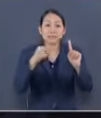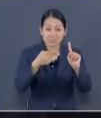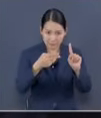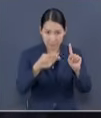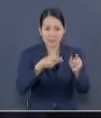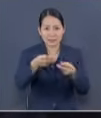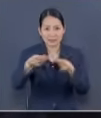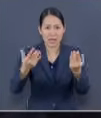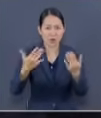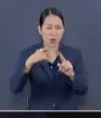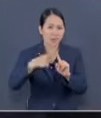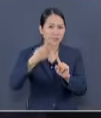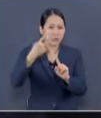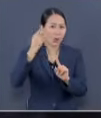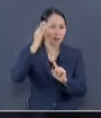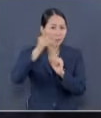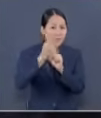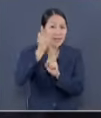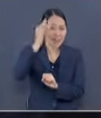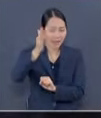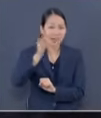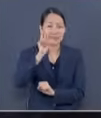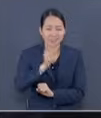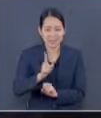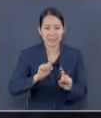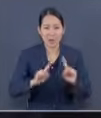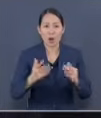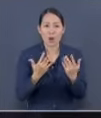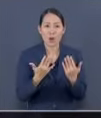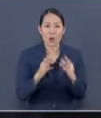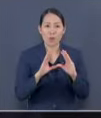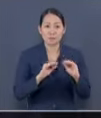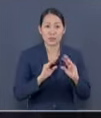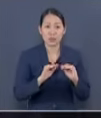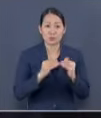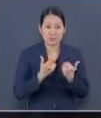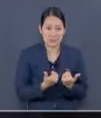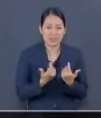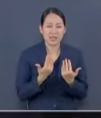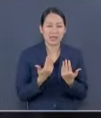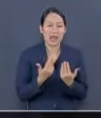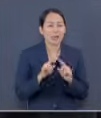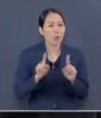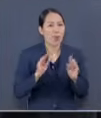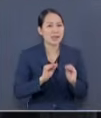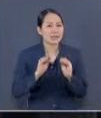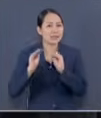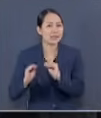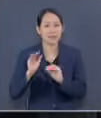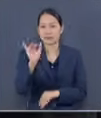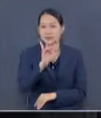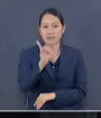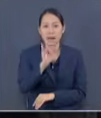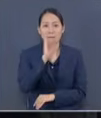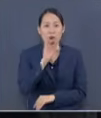แต่ว่าเดี๋ยวจะประชุมคณะอนุกรรมการสัปดาห์นี้น่าจะมีความชัดเจนย้ำก่อนนะตอนนี้ยังไม่ยืนยันว่าจะเลื่อนแจกเงินจาก1กุมภาพันธ์นี้ห